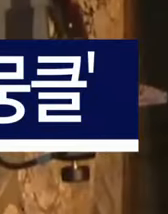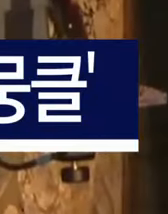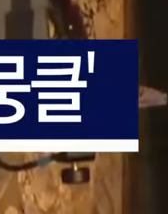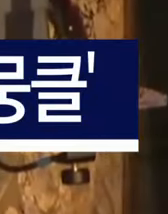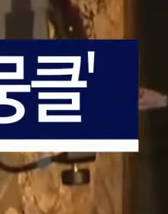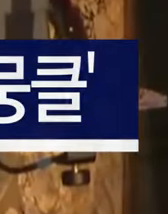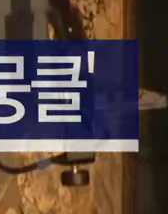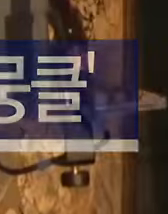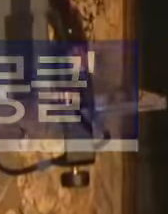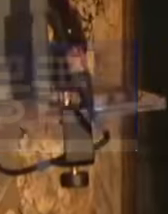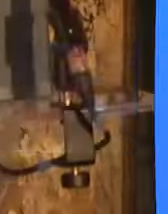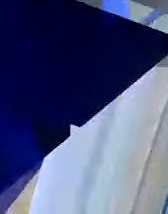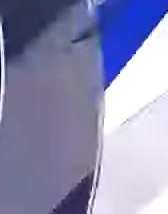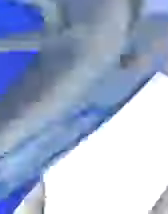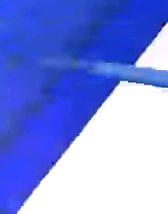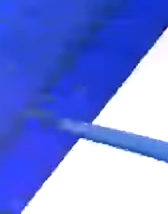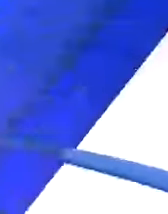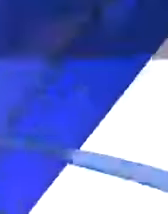하며